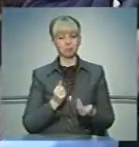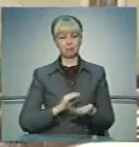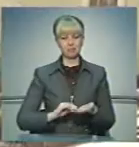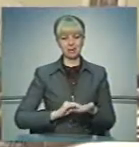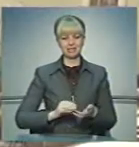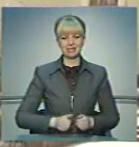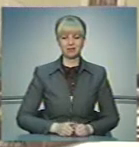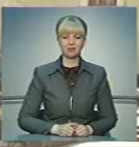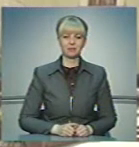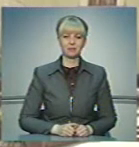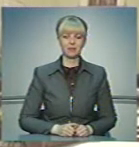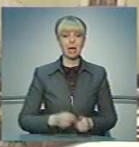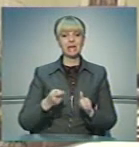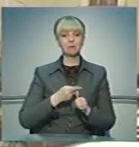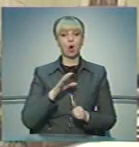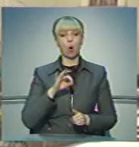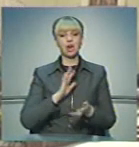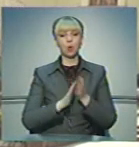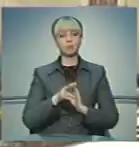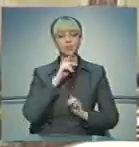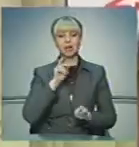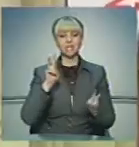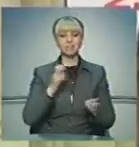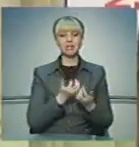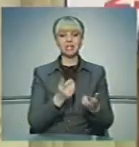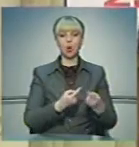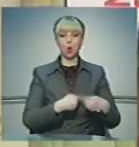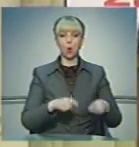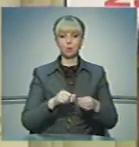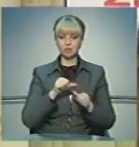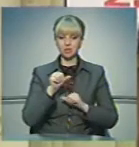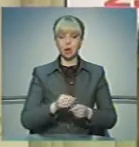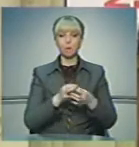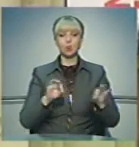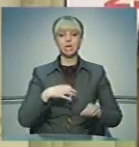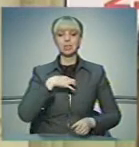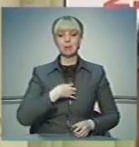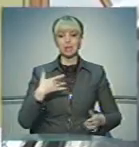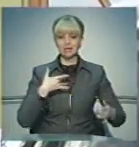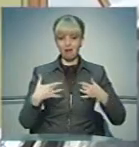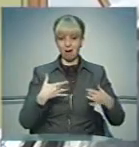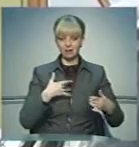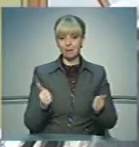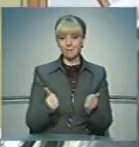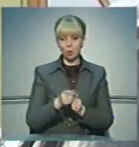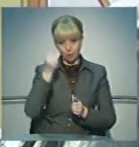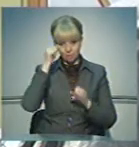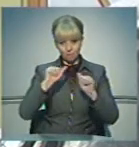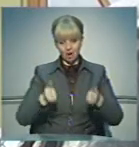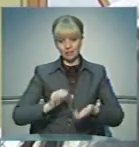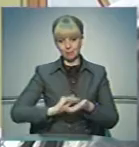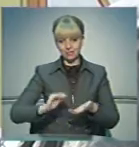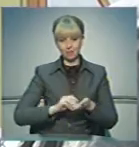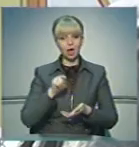Письменниця. Іменем Ольги Кобилянської в Чернівцях названі кілька об'єктів, зокрема й музично-драматичний театр. Біля нього – пам'ятник